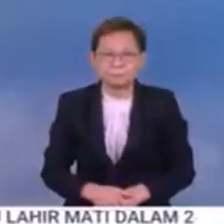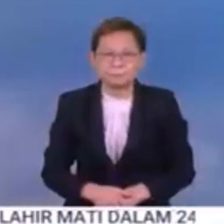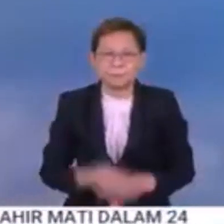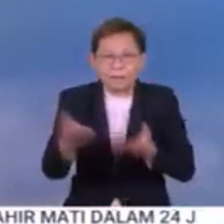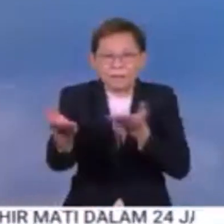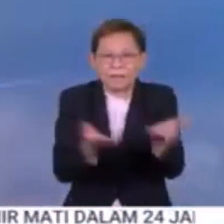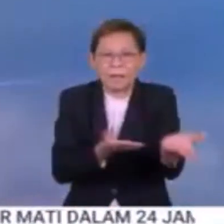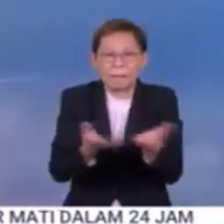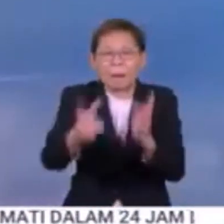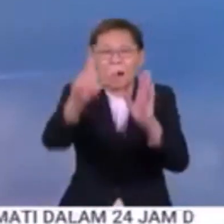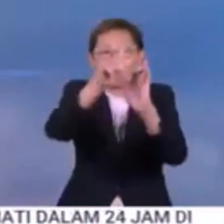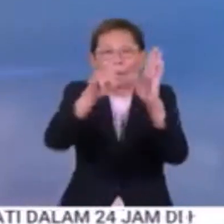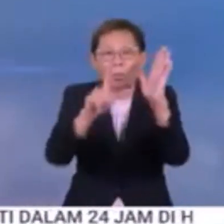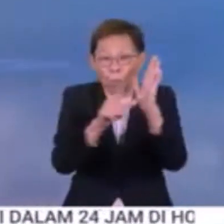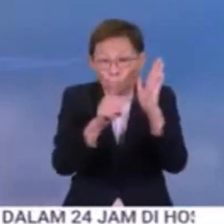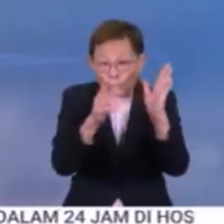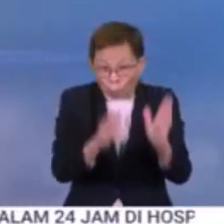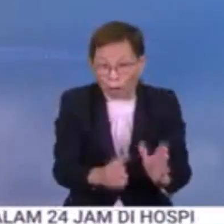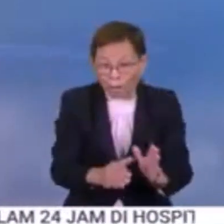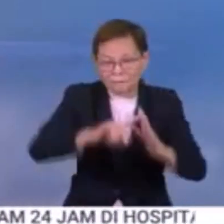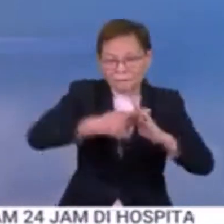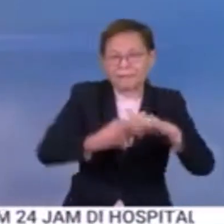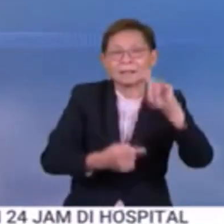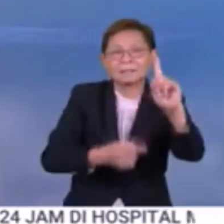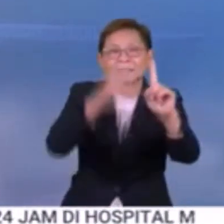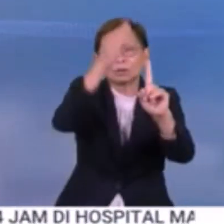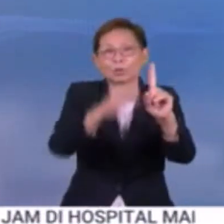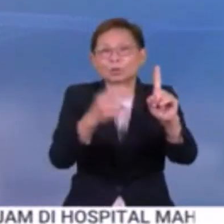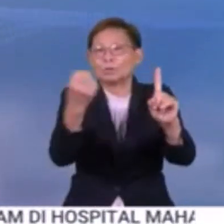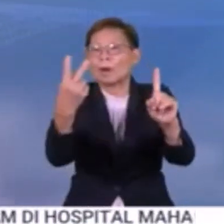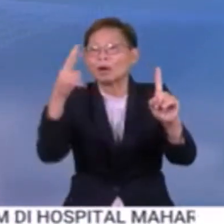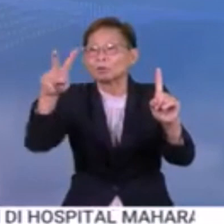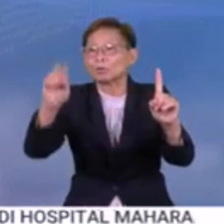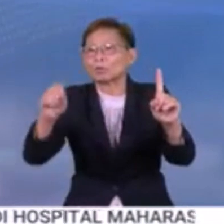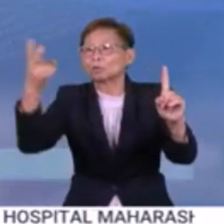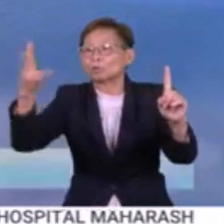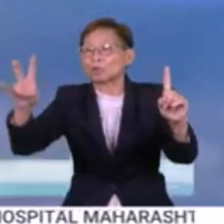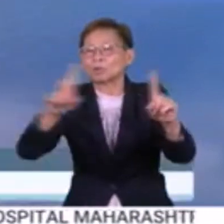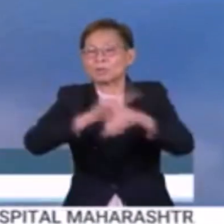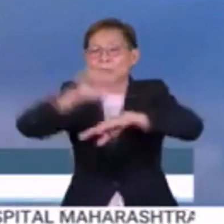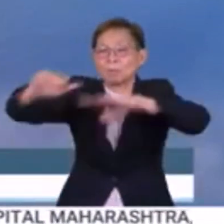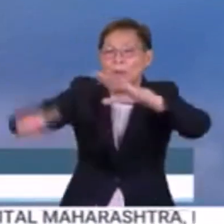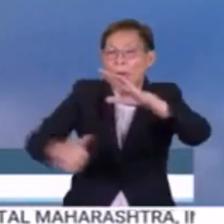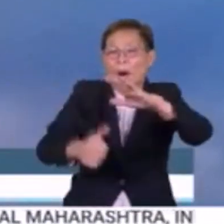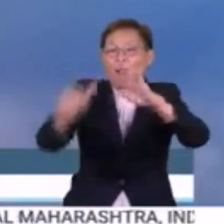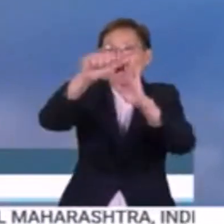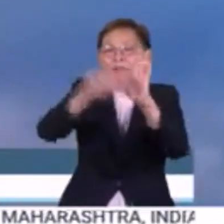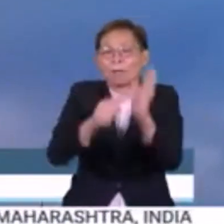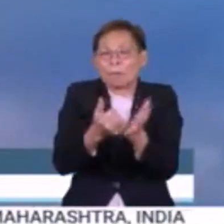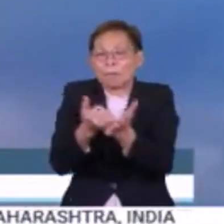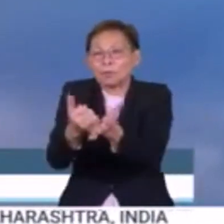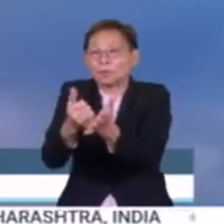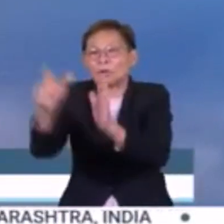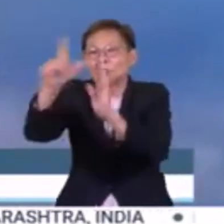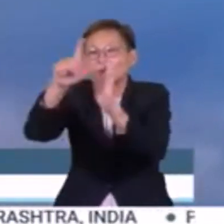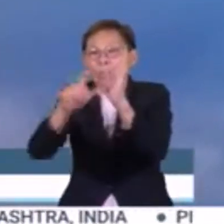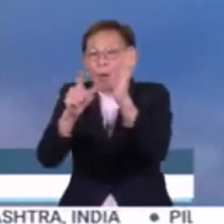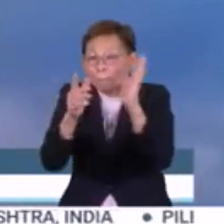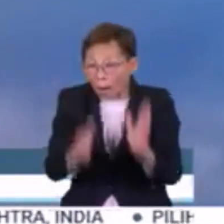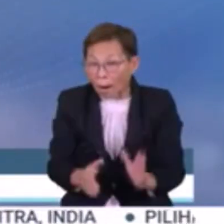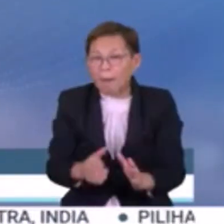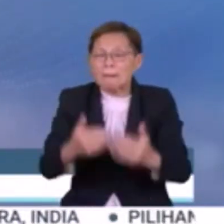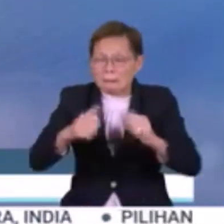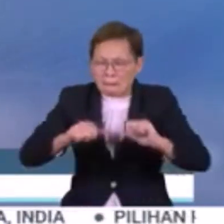Khidmat pendamping guaman dikuatkuasakan pada 1 Disember 2017 di bawah Akta Bantuan Guaman.